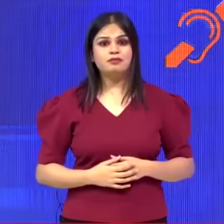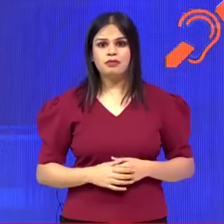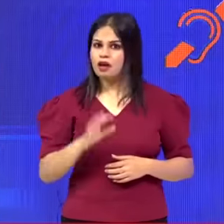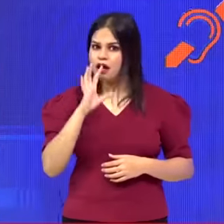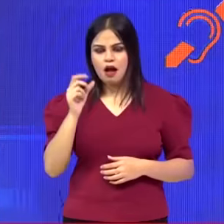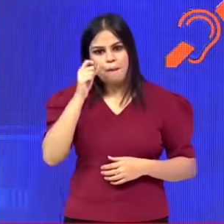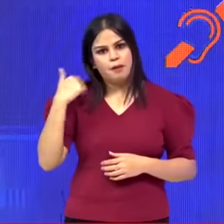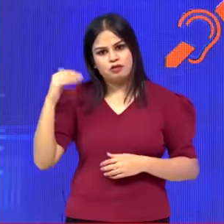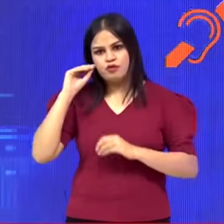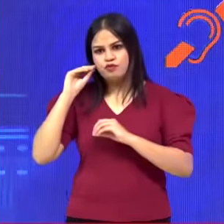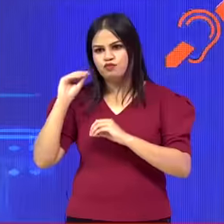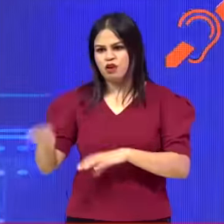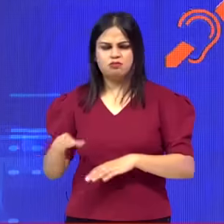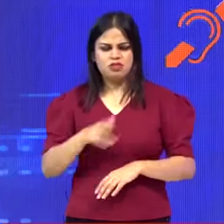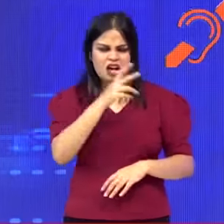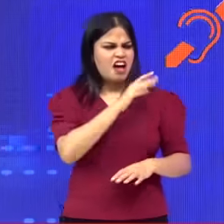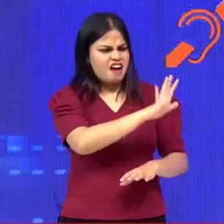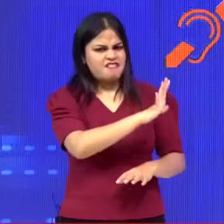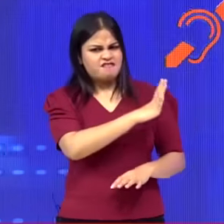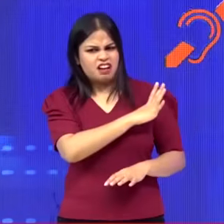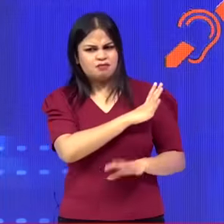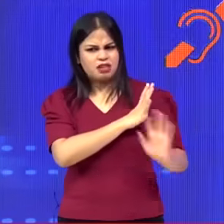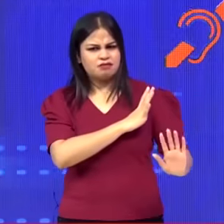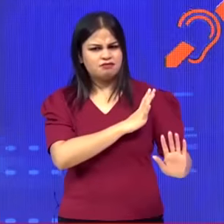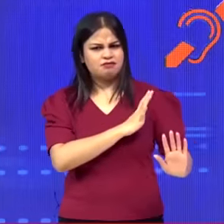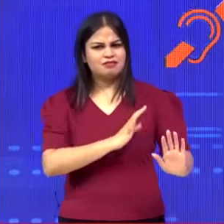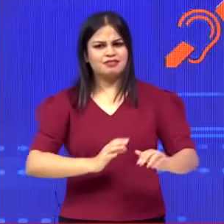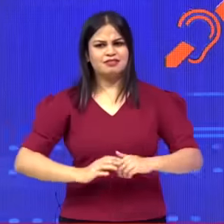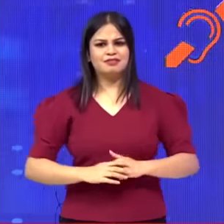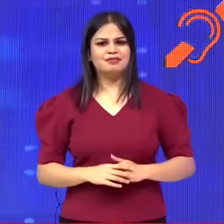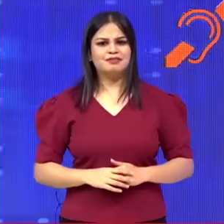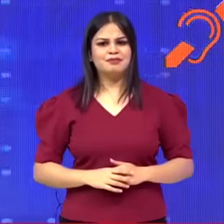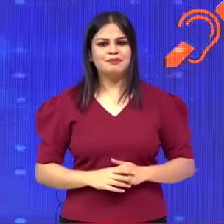Seriously, Bhaijaan. Arey, wait, yaar. Ha!